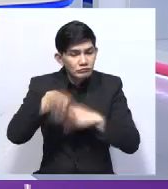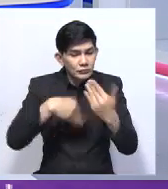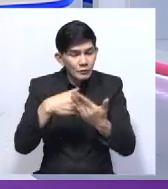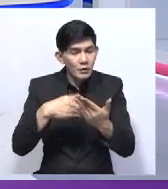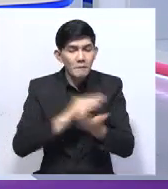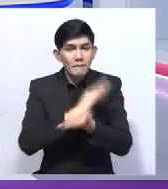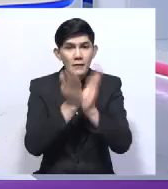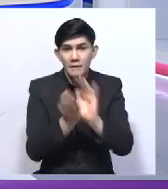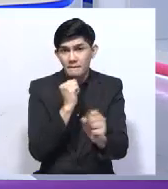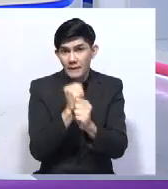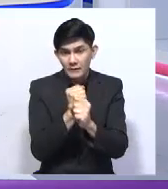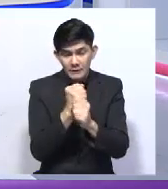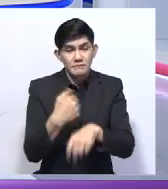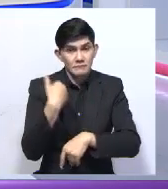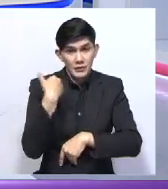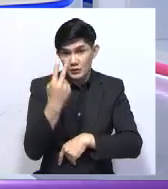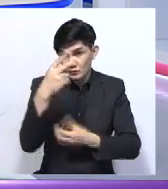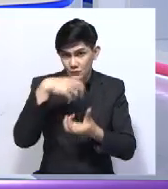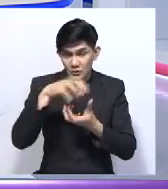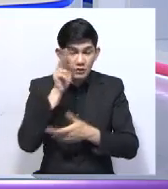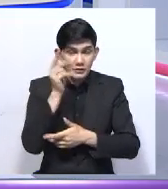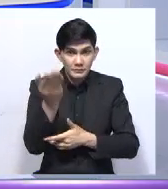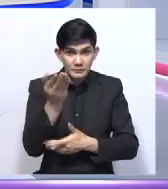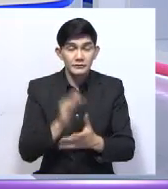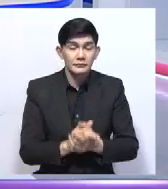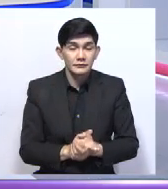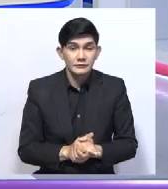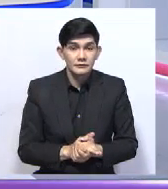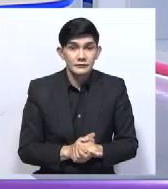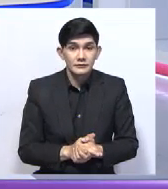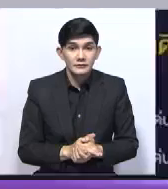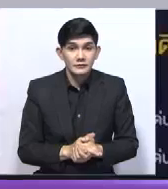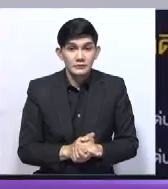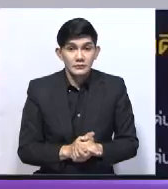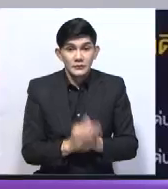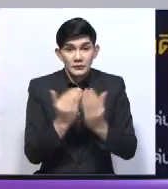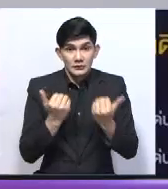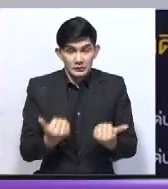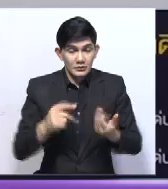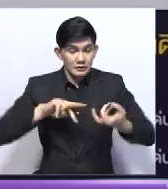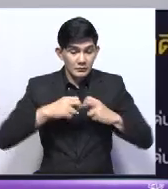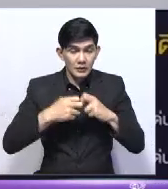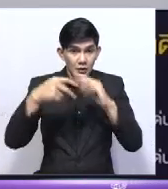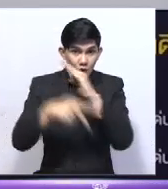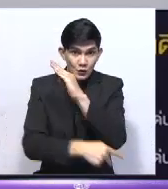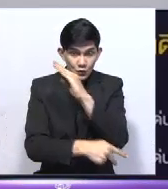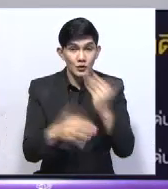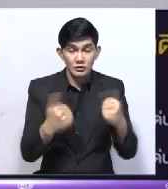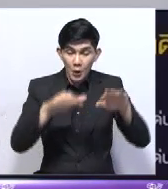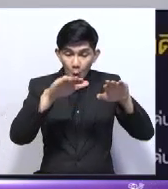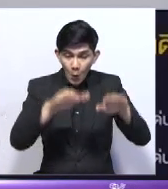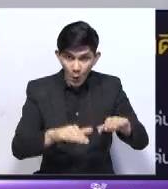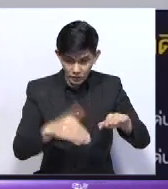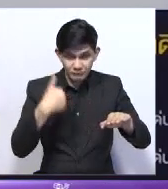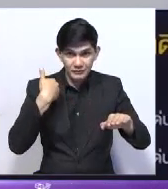าปรับเพิ่มประสิทธิภาพการทำงานติดตามได้จากรายงานค่ะ ปัจจุบันนี้ปัญหาคอร์รัปชันก็รู้สึกจะลดน้อย